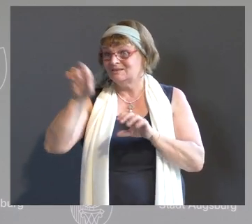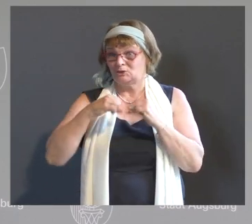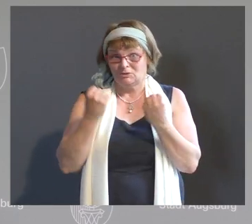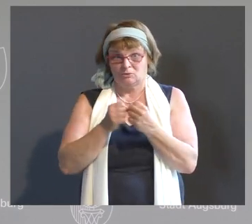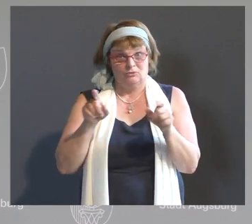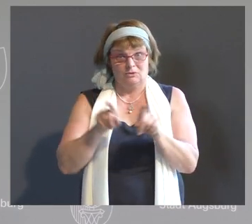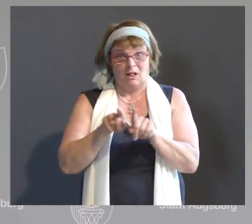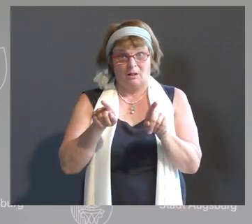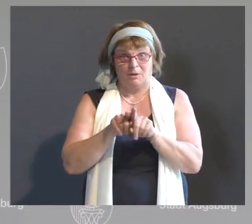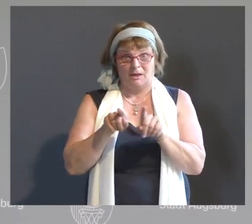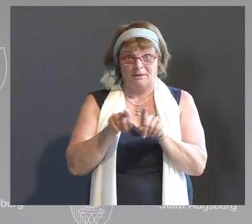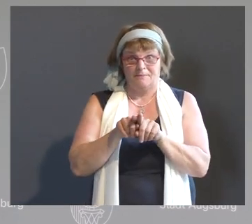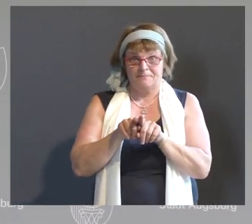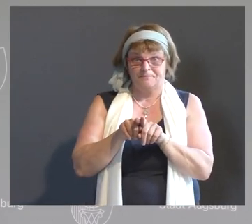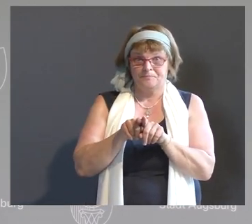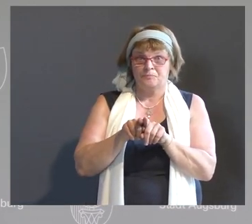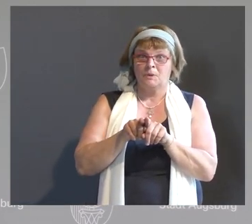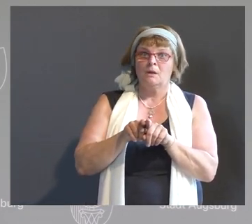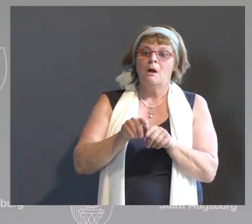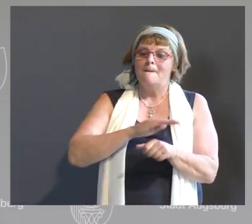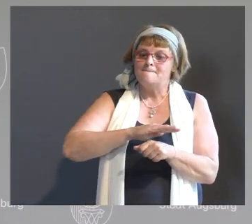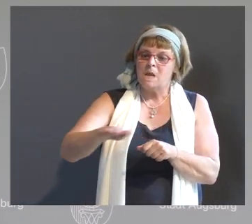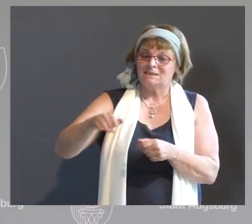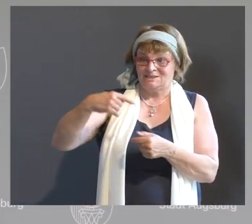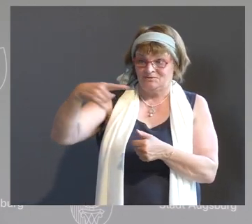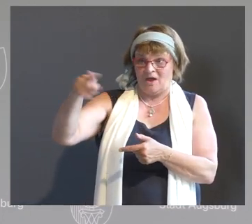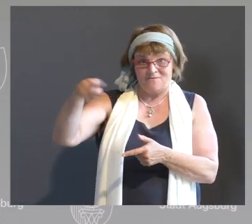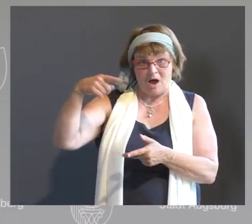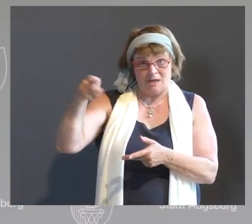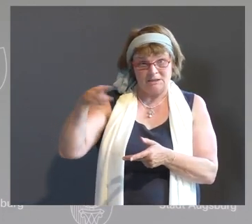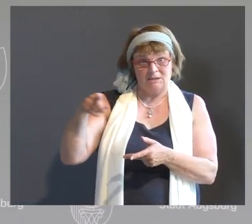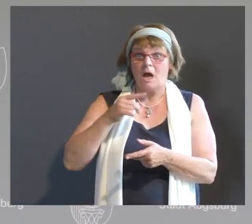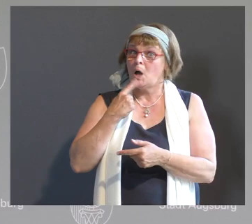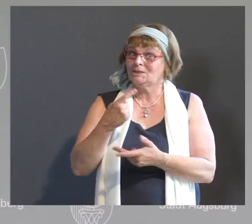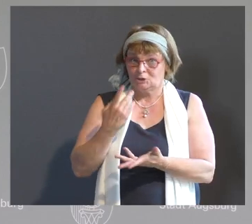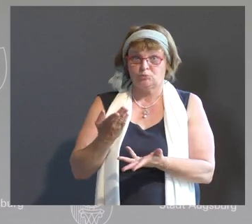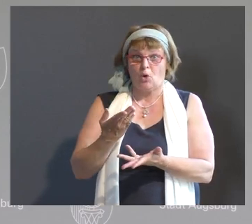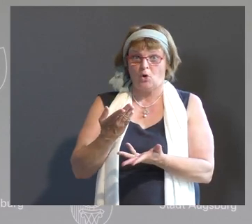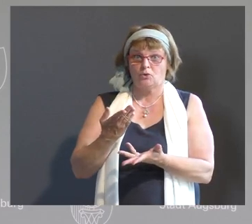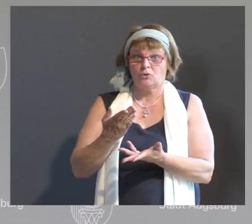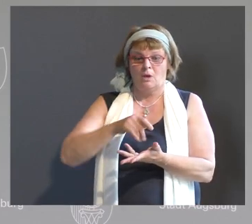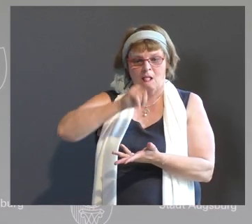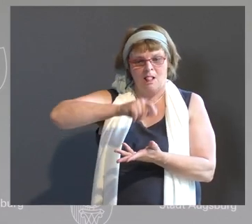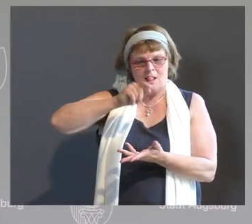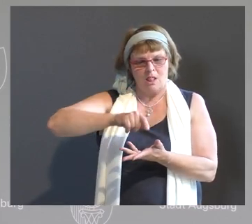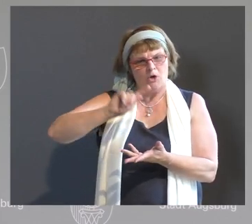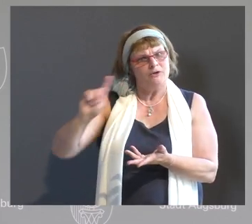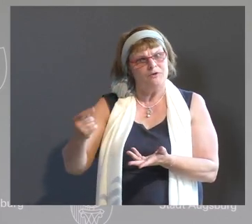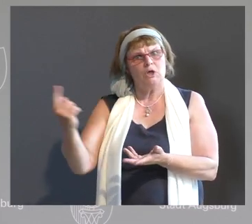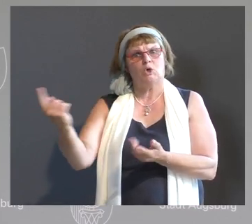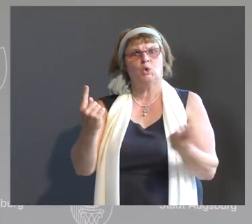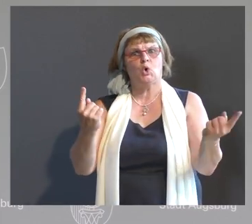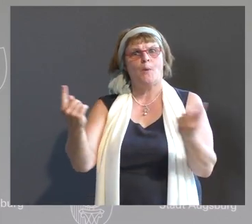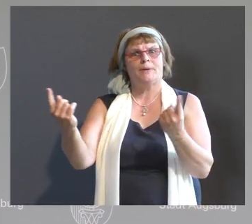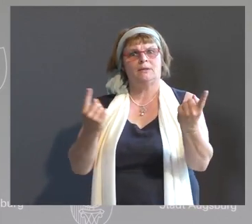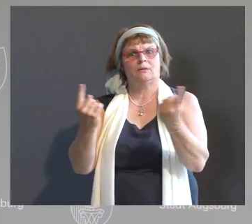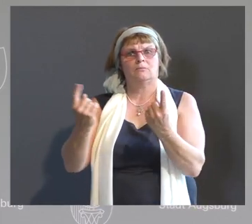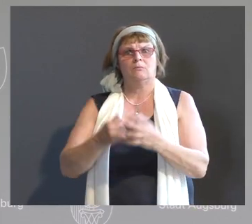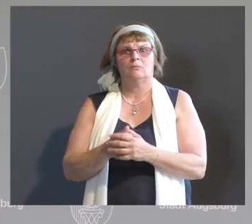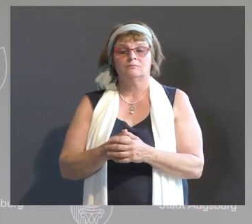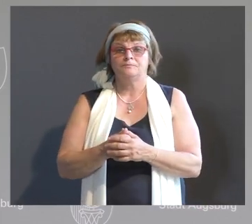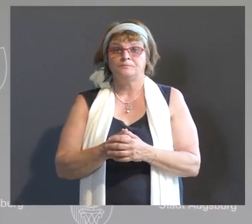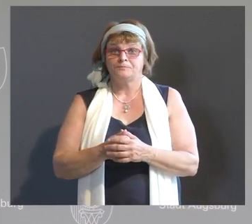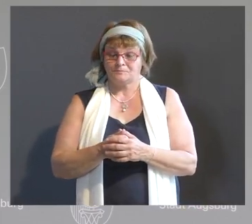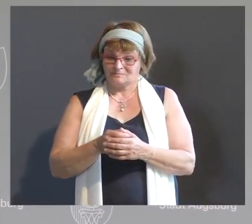Das heißt, man hat zunächst den Platzverweis verfolgt, ist an anderer Stelle aufgetaucht und nicht nur an anderer Stelle, sondern auch im Rücken der Polizeibeamten.